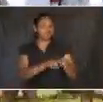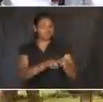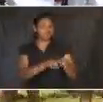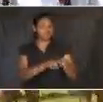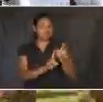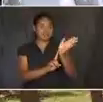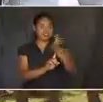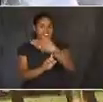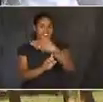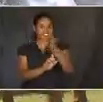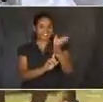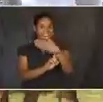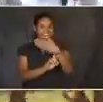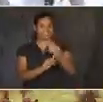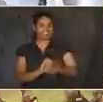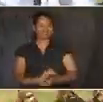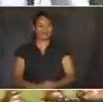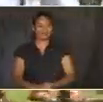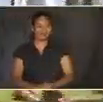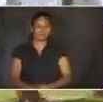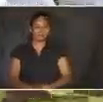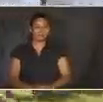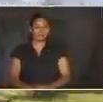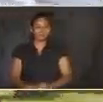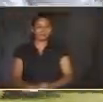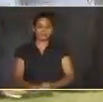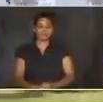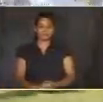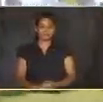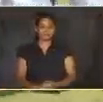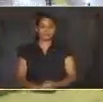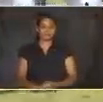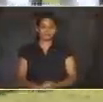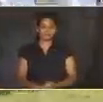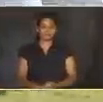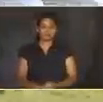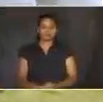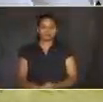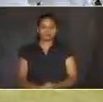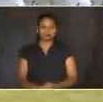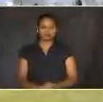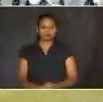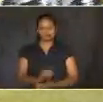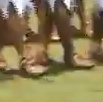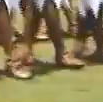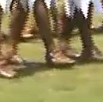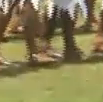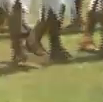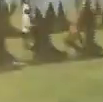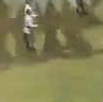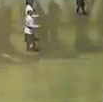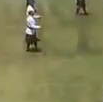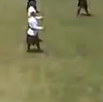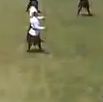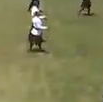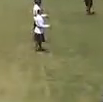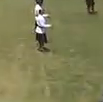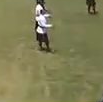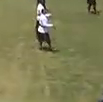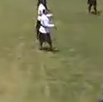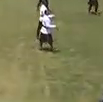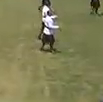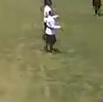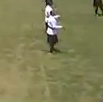escorts to the colors. तो जैसे कि आप देख रहे हैं इस वक्त इस परेड को इस वक्त लीड कर रहे हैं, ये